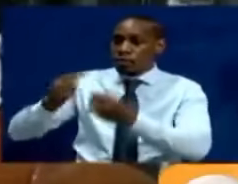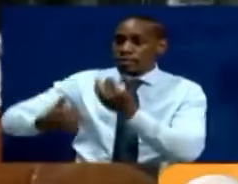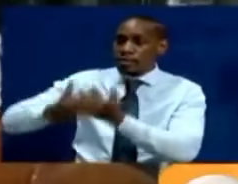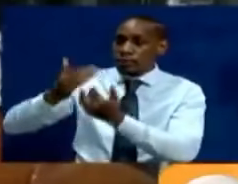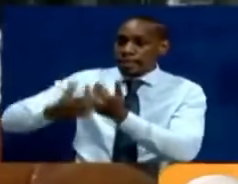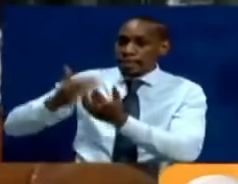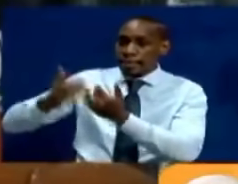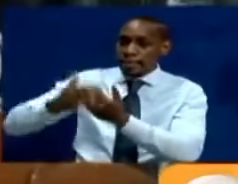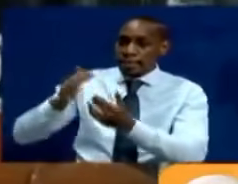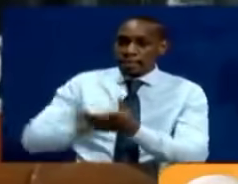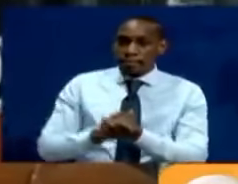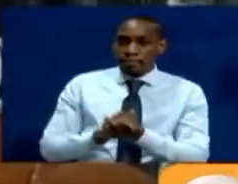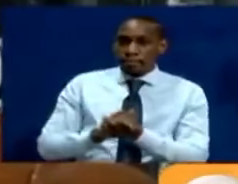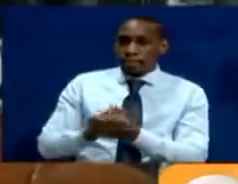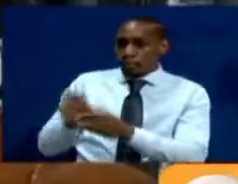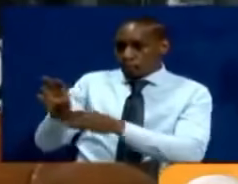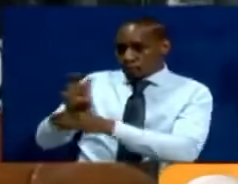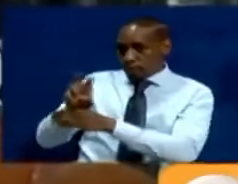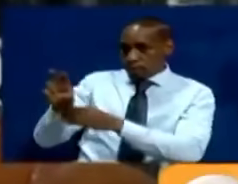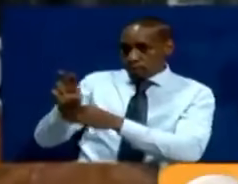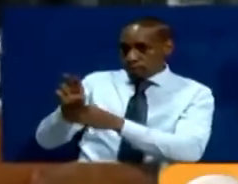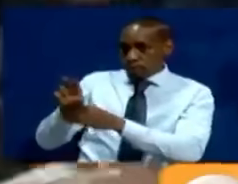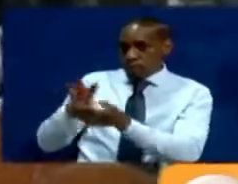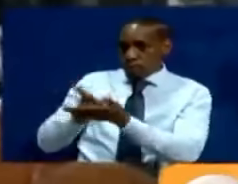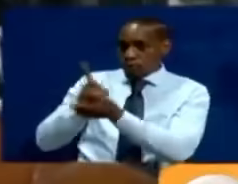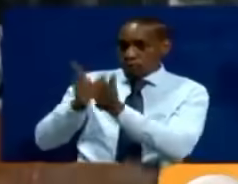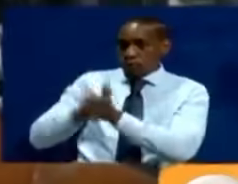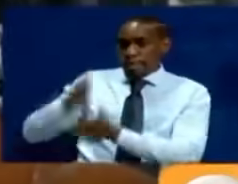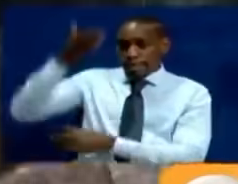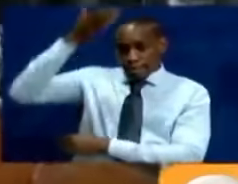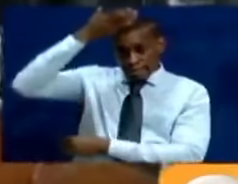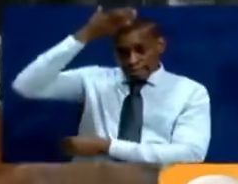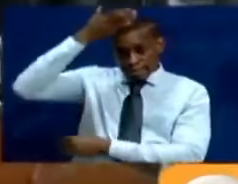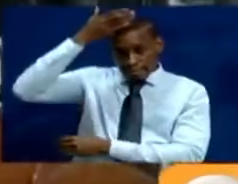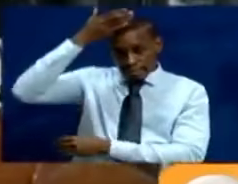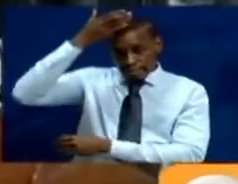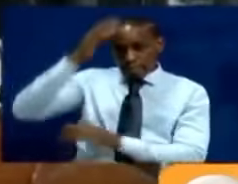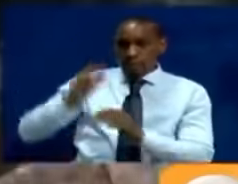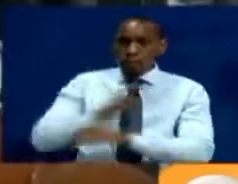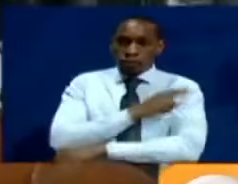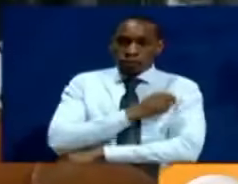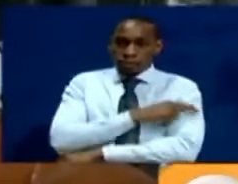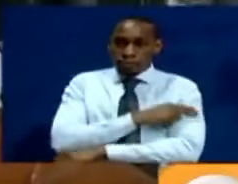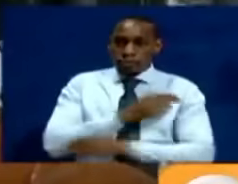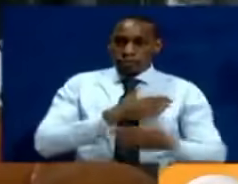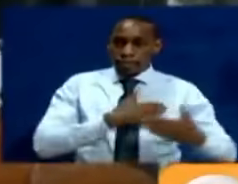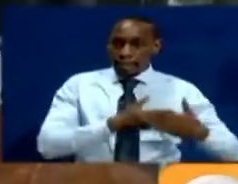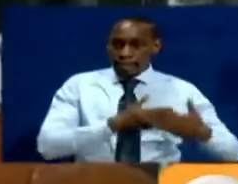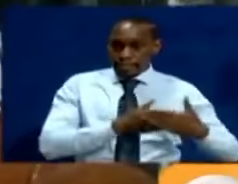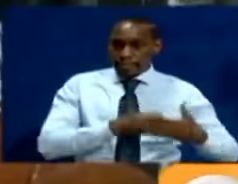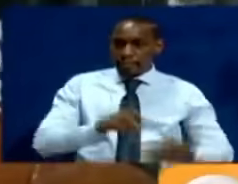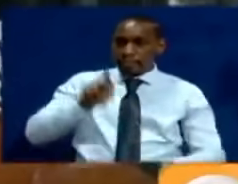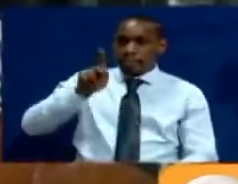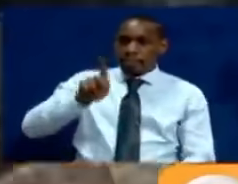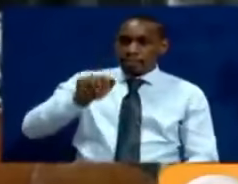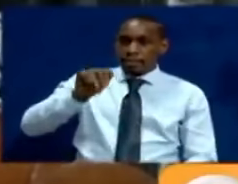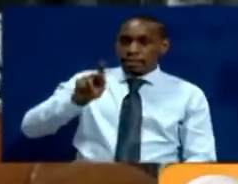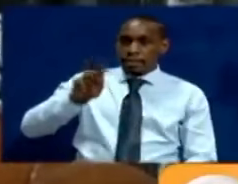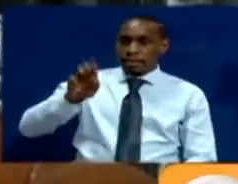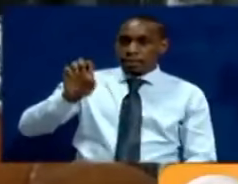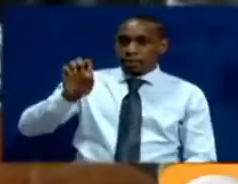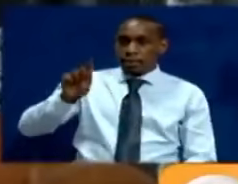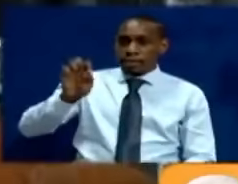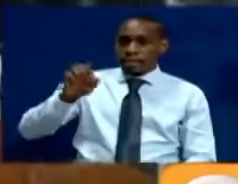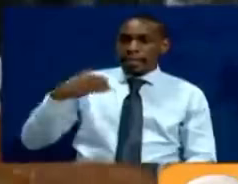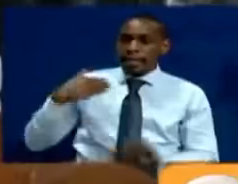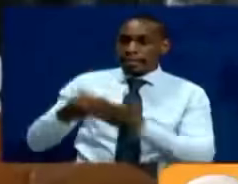na matibabu chini ya uangalizi wa madaktari na wauguzi wa taasisi ya moyo ya Jakaya Kikwete hadi